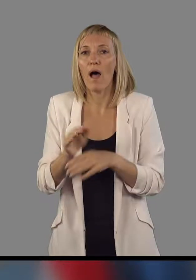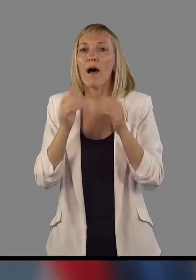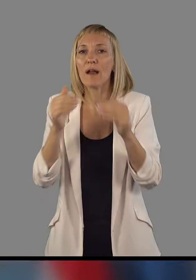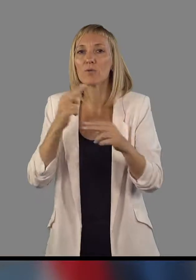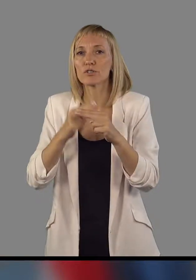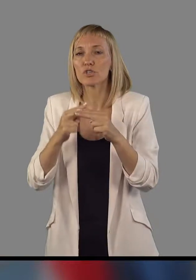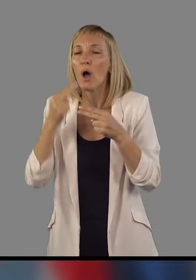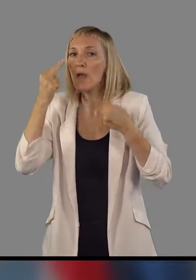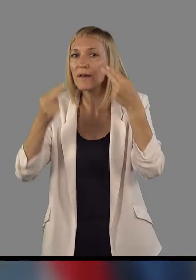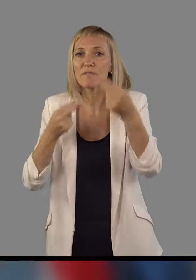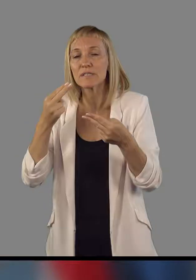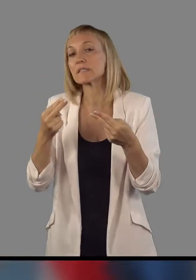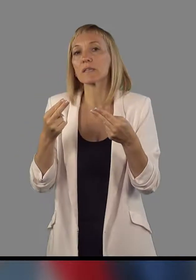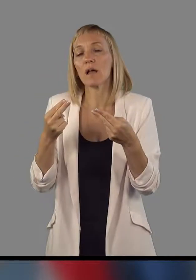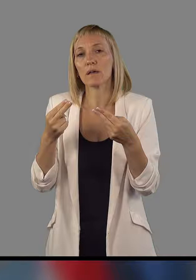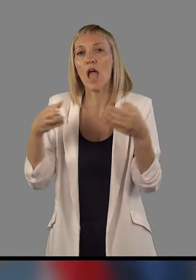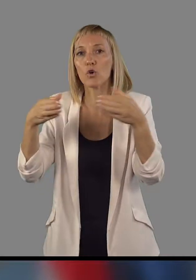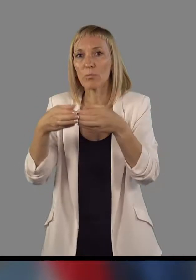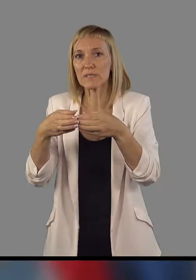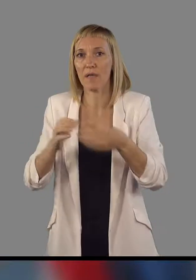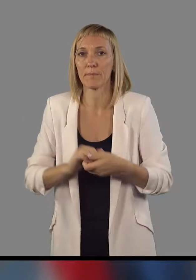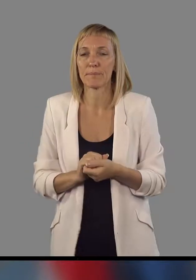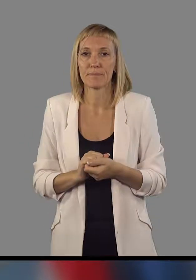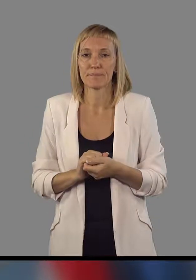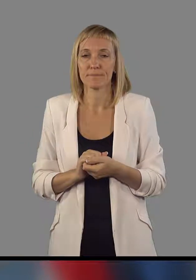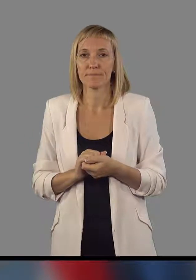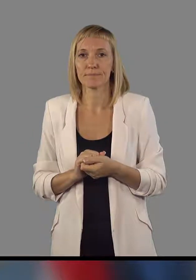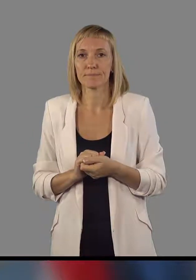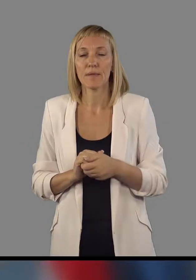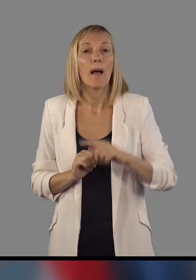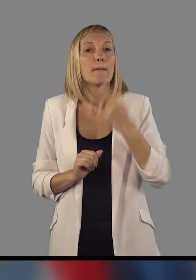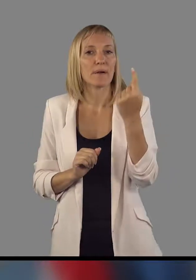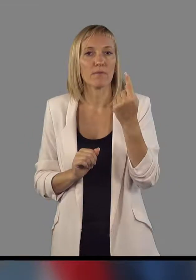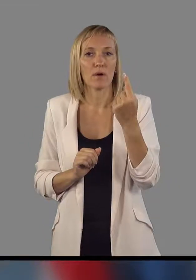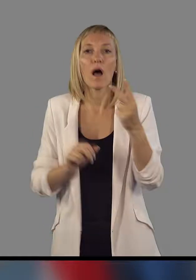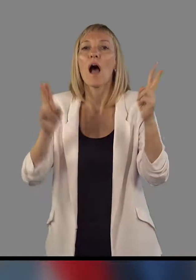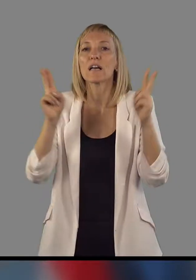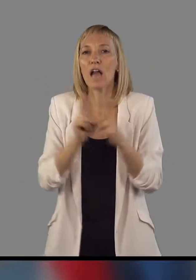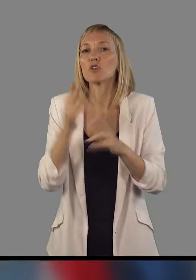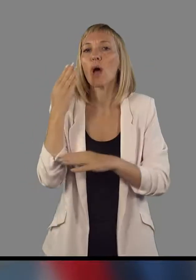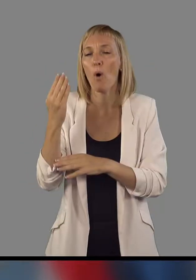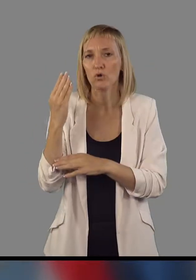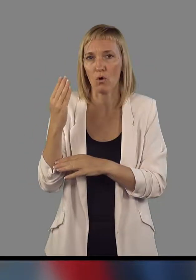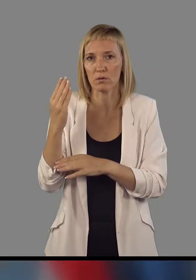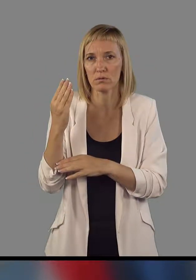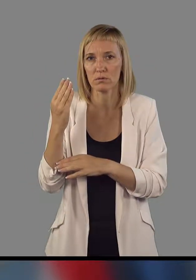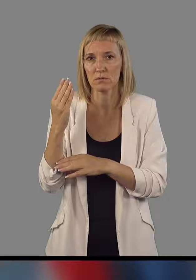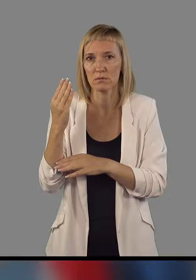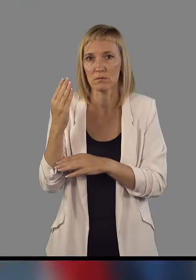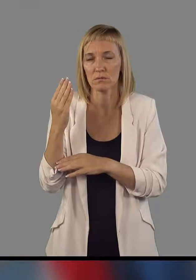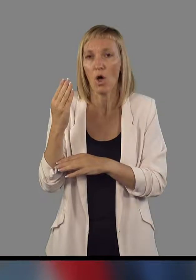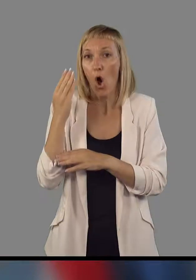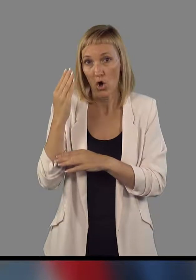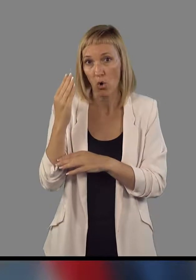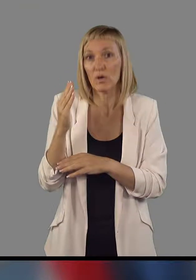na ravni Državne revizijske komisije. Najprej skrajšujemo rok, v